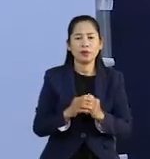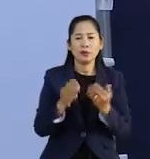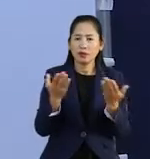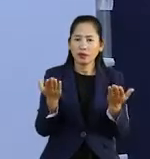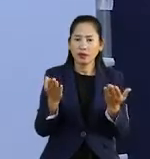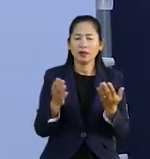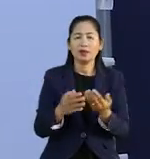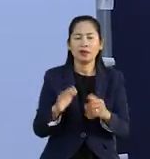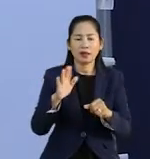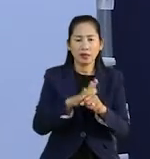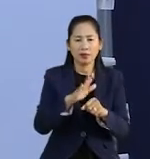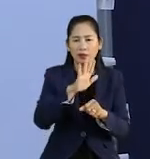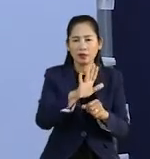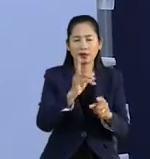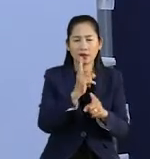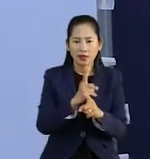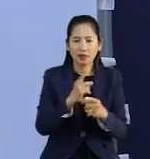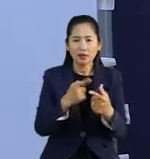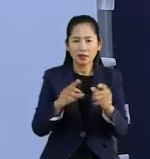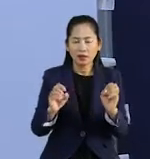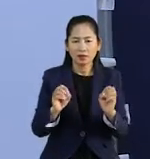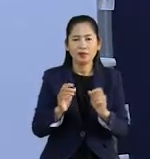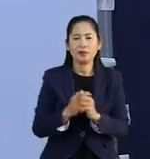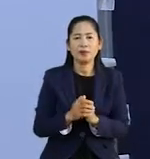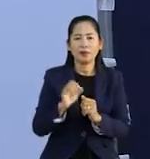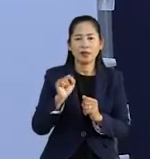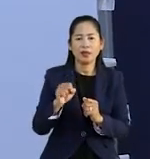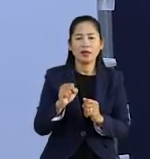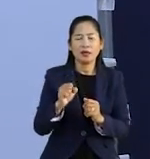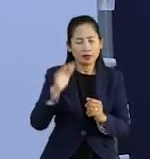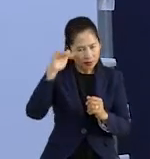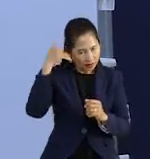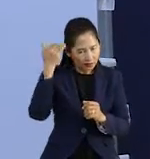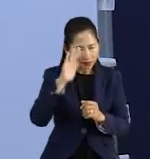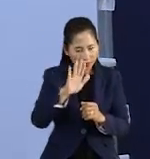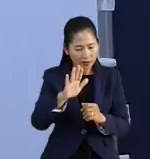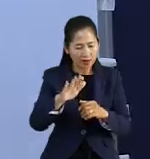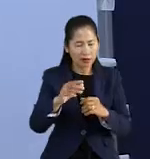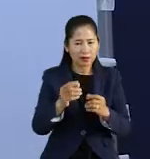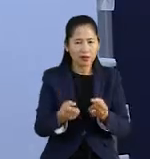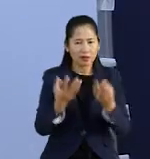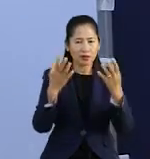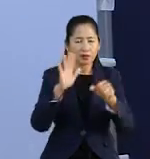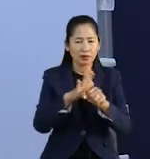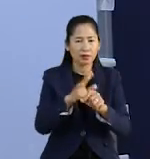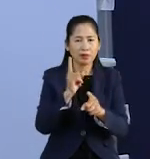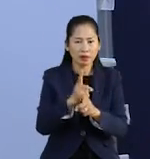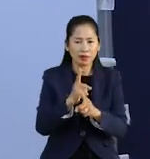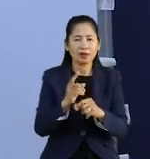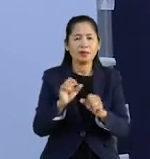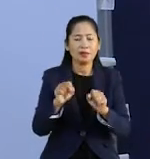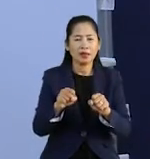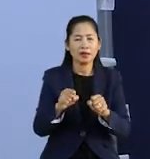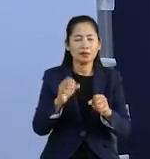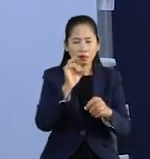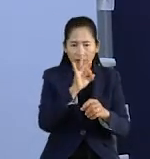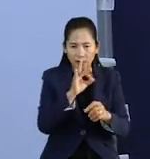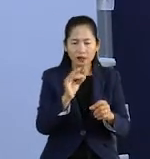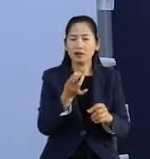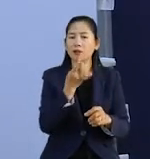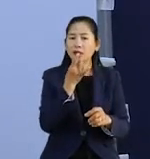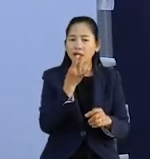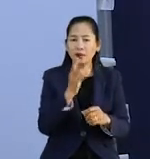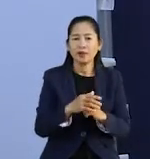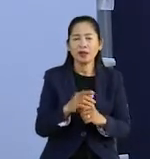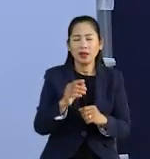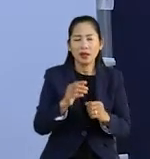ไม่หายก้นกาบำเพ็ญตะบก้นตรำตรายได้หรือเต้บาดสังคมท้าก้นเพี้ยจานบำเพ็ญบานตรำตรายบาดก้นปัจเจียบุกายเม